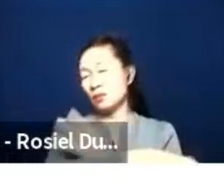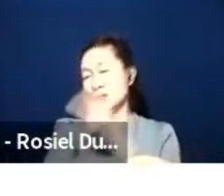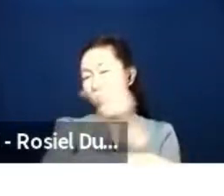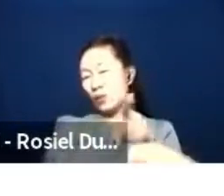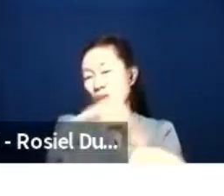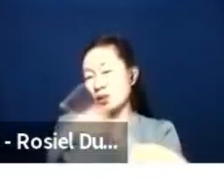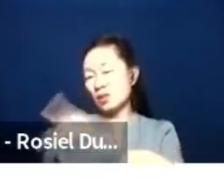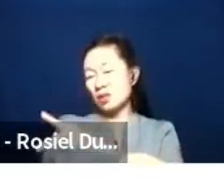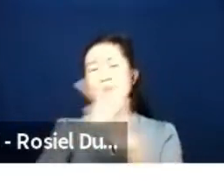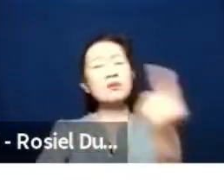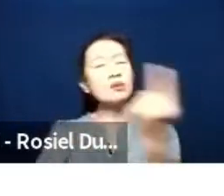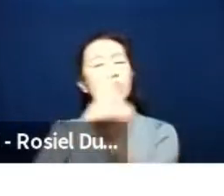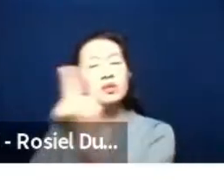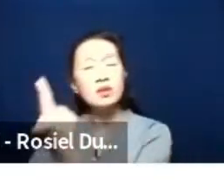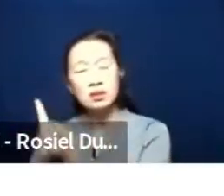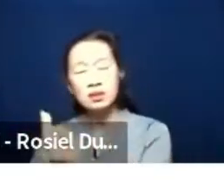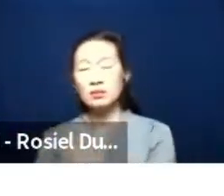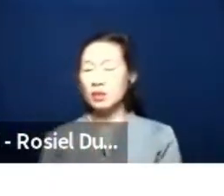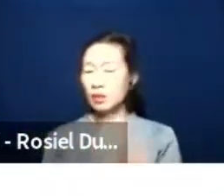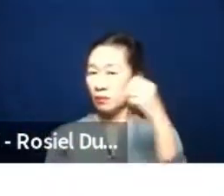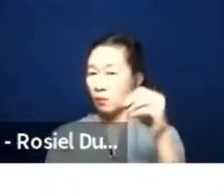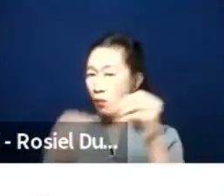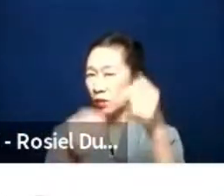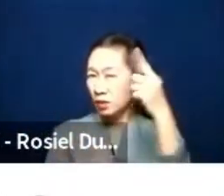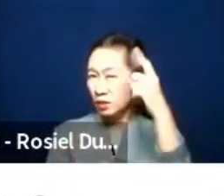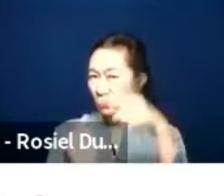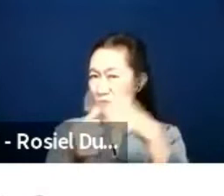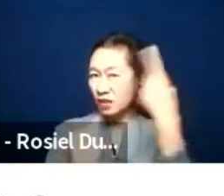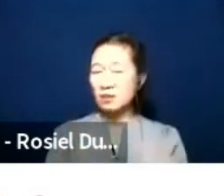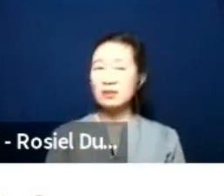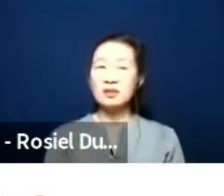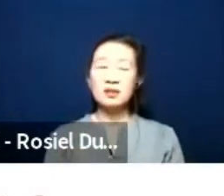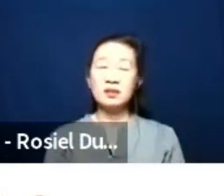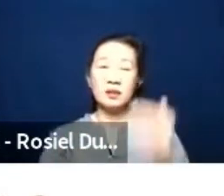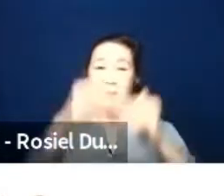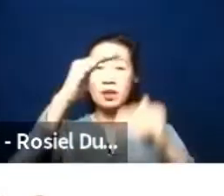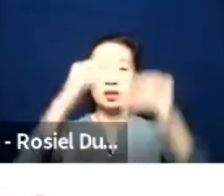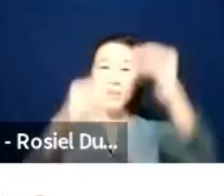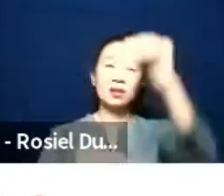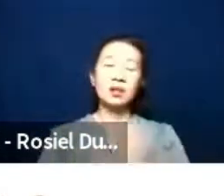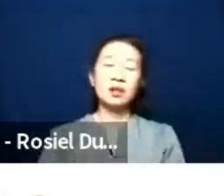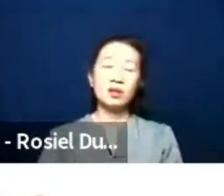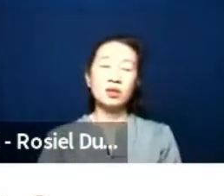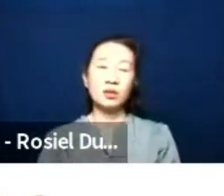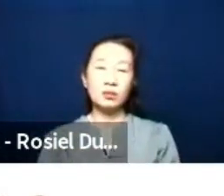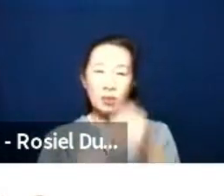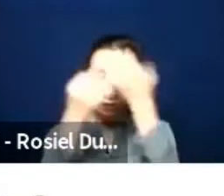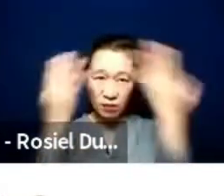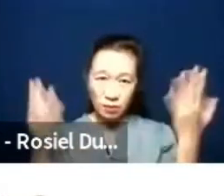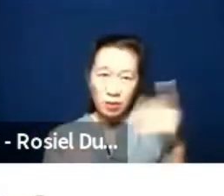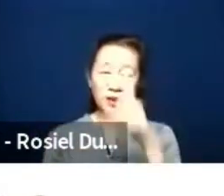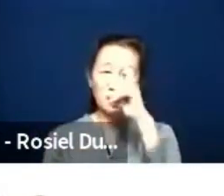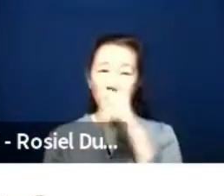para mas maintindihan natin. Unang-una, build a profile through age-appropriate